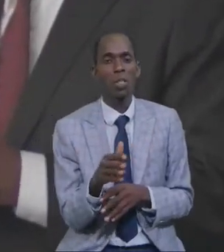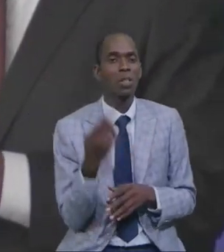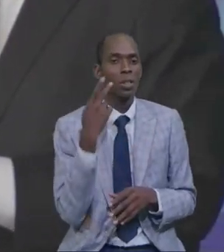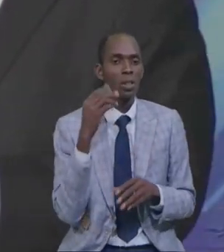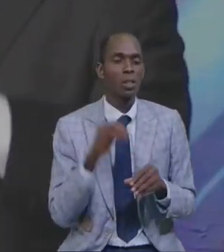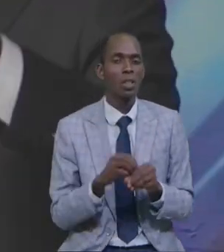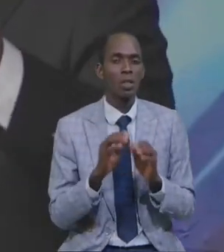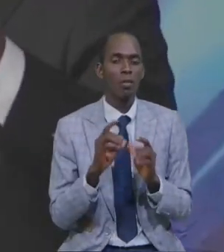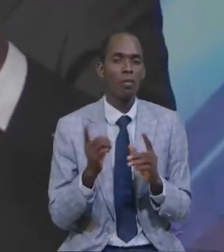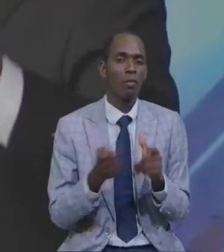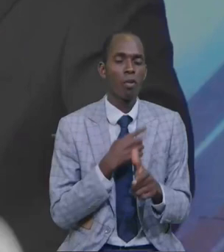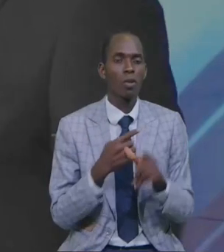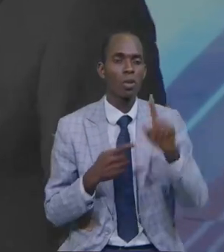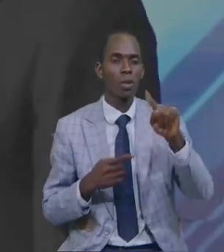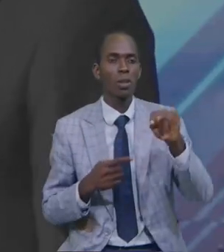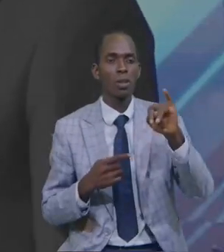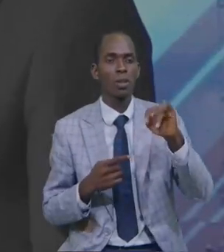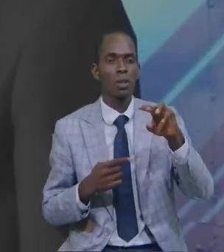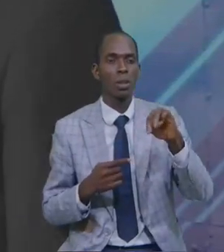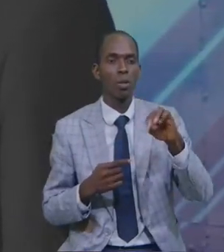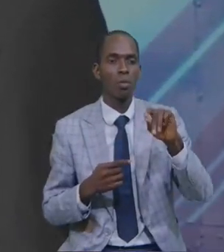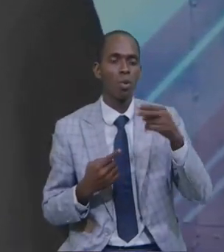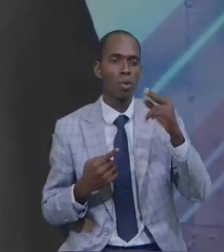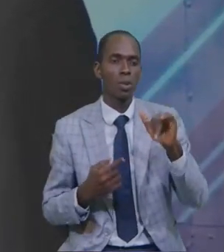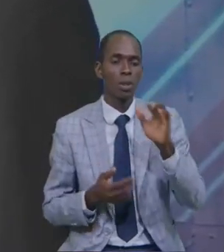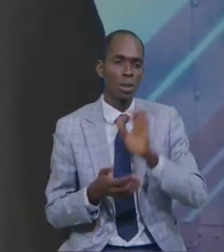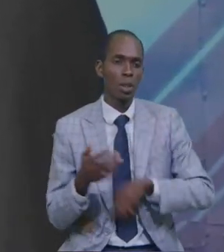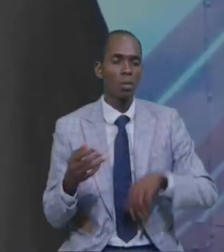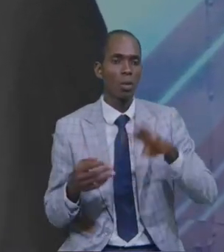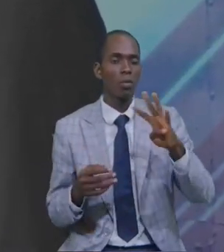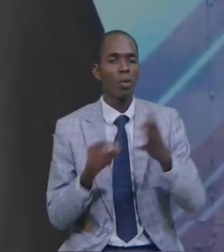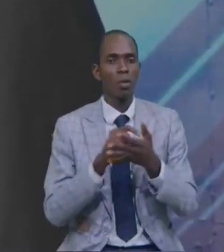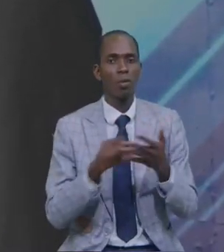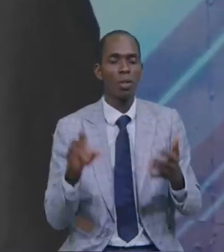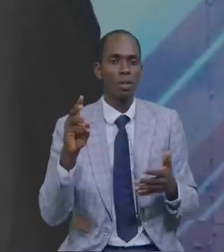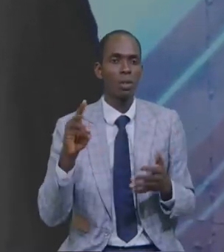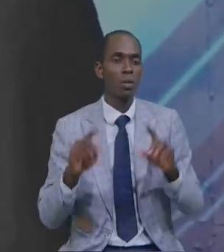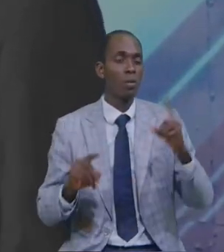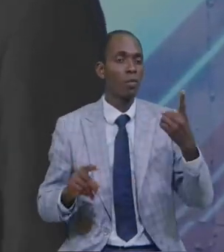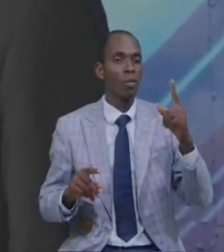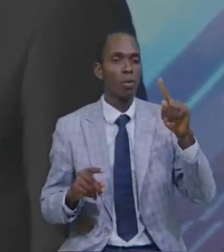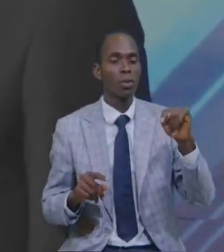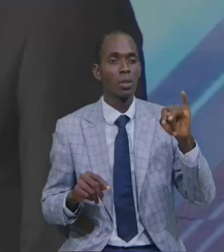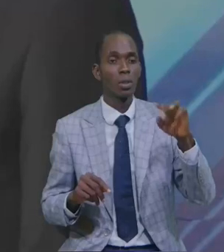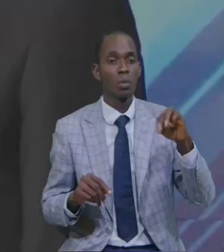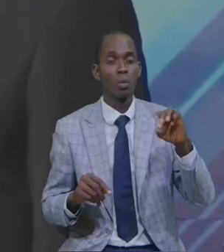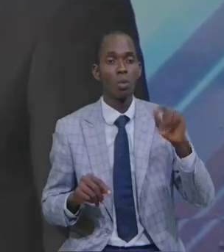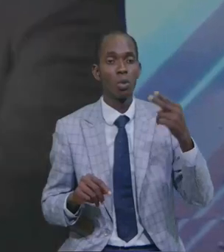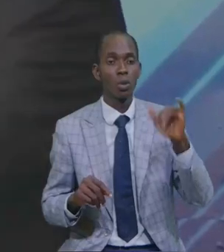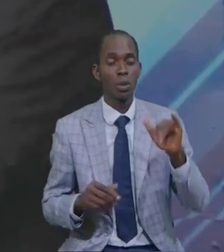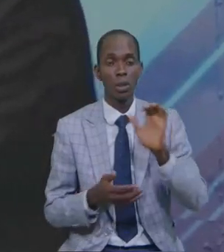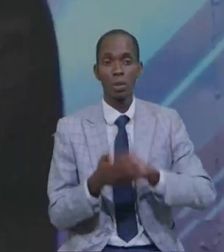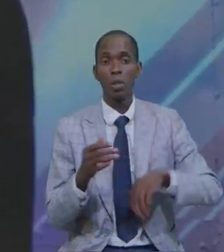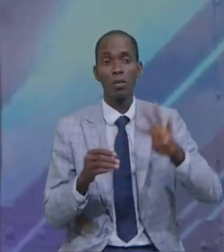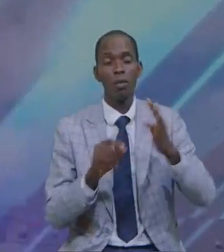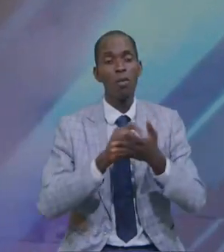4, verset 15. 1 Timothée 4, 15. Occupe-toi de ces choses, donne-toi tout entier à